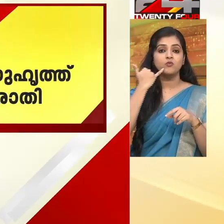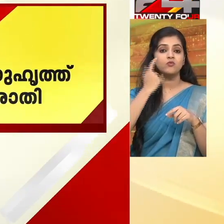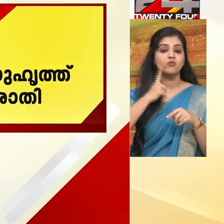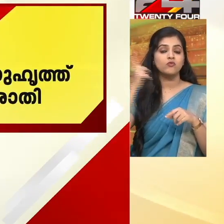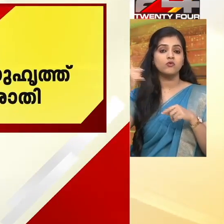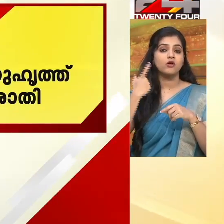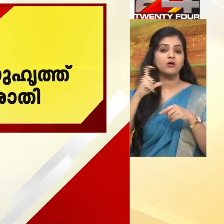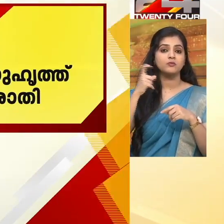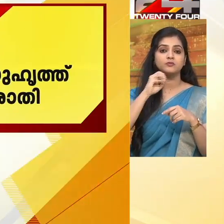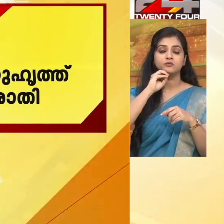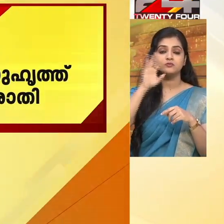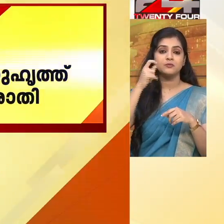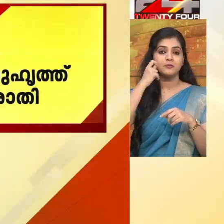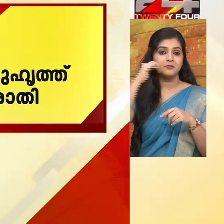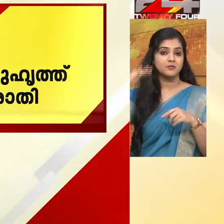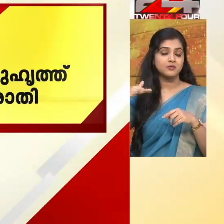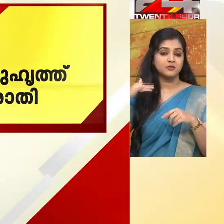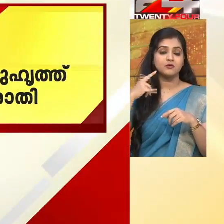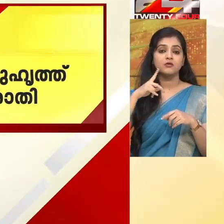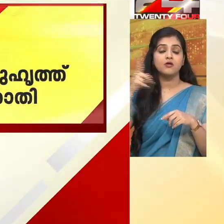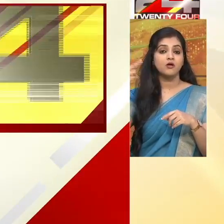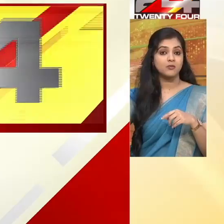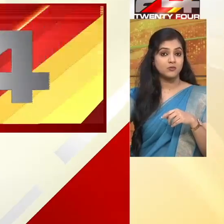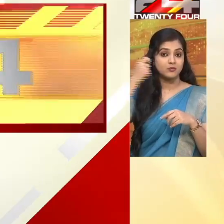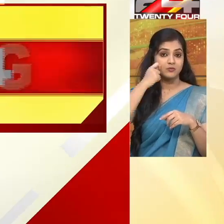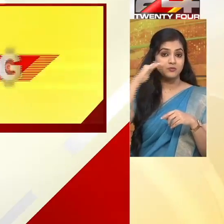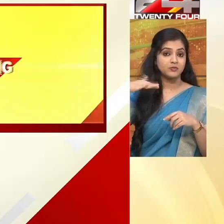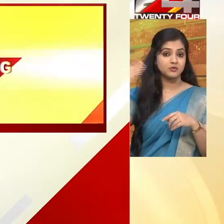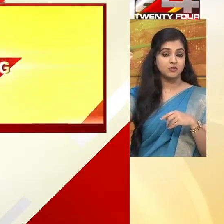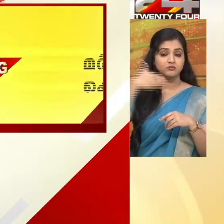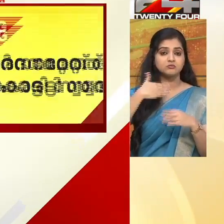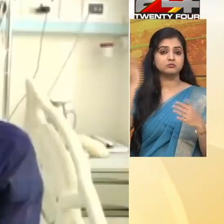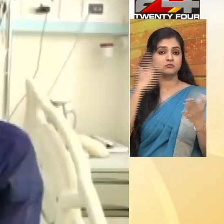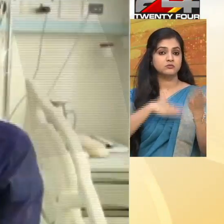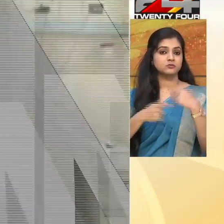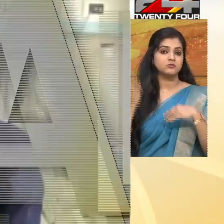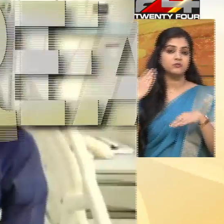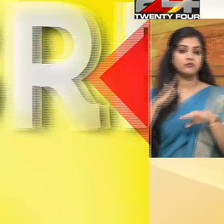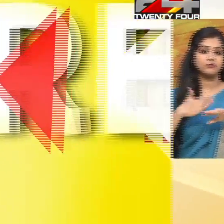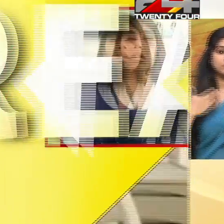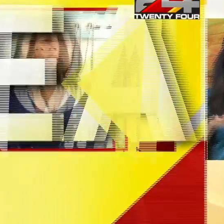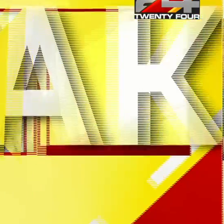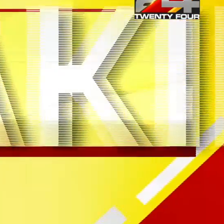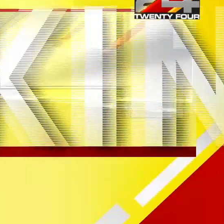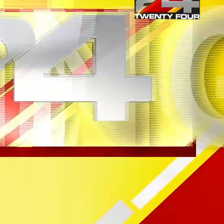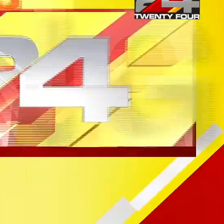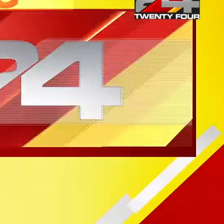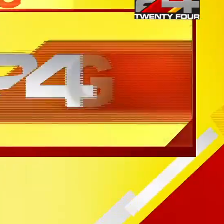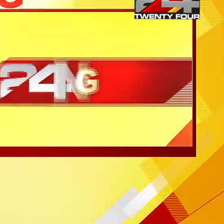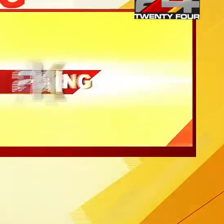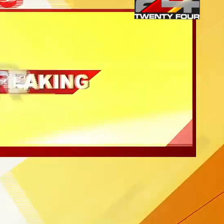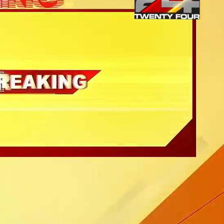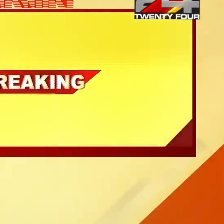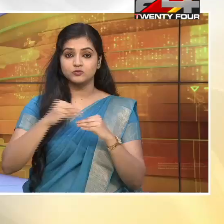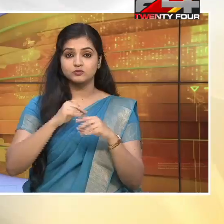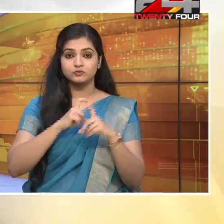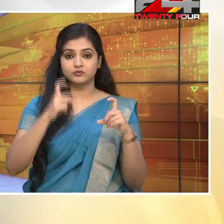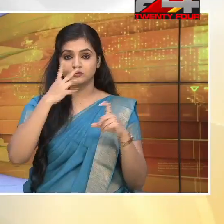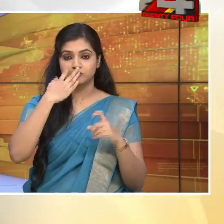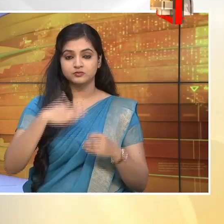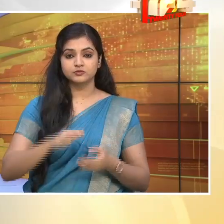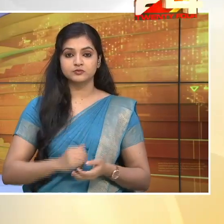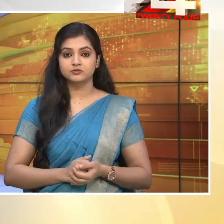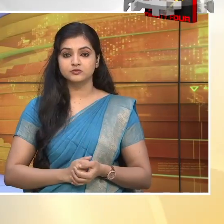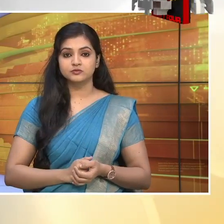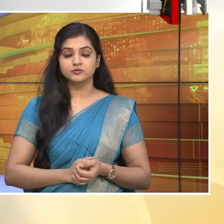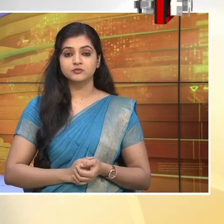വിളിച്ചു പറഞ്ഞ് അനിയനെ വിട്ട് എന്നെ തല്ലിക്കാൻ ശ്രമിച്ചിട്ടുള്ളതൊക്കെയാണ്. വിനീത വിജയാണ് വിശദാംശങ്ങളുമായി ഇപ്പോൾ